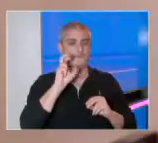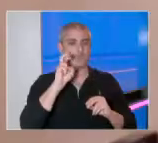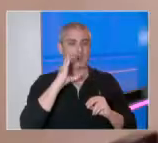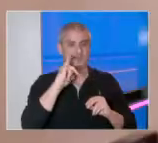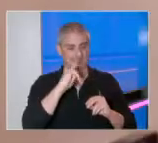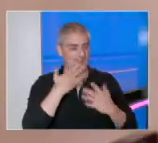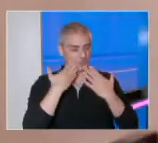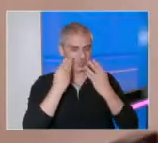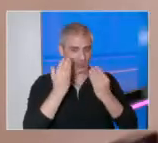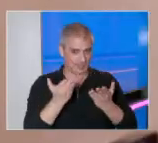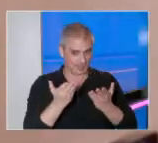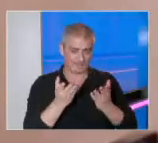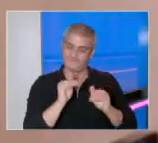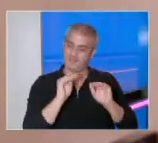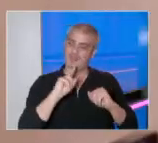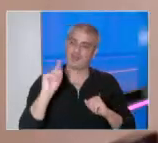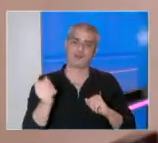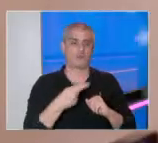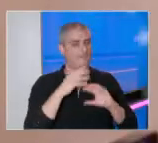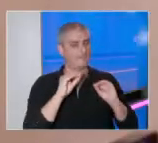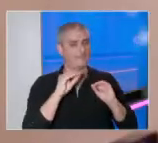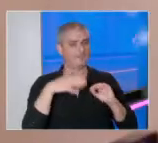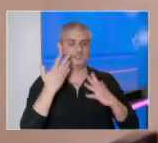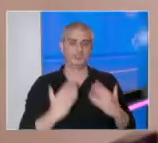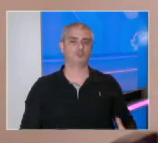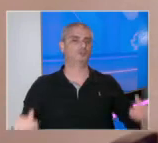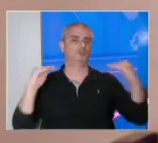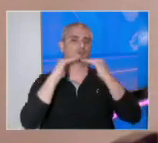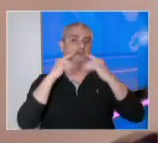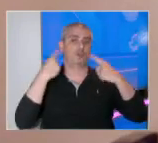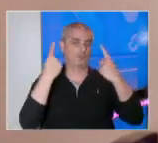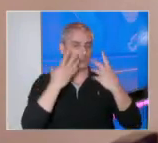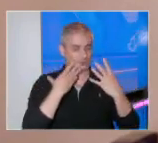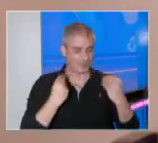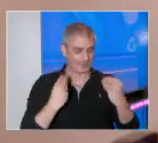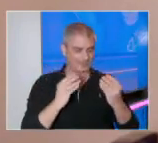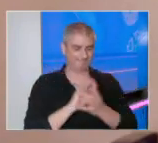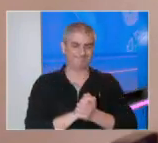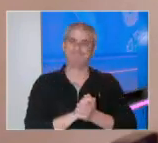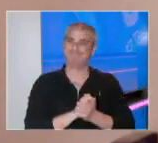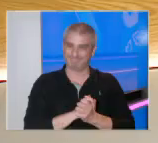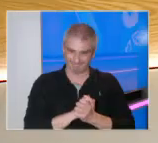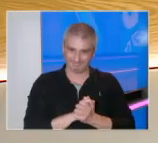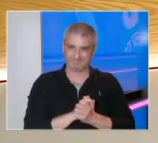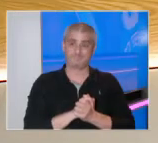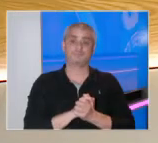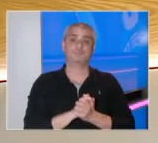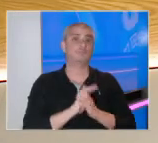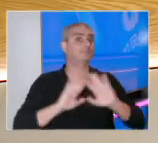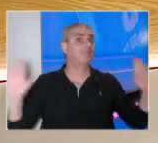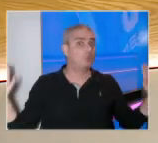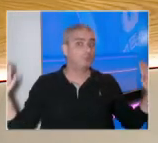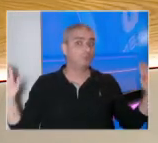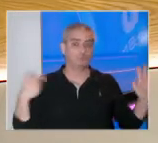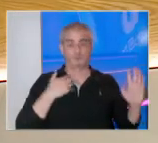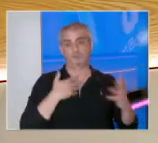אנחנו נודה לך ונאחל לכולנו שבאמת יהיה כאן שוויון יום אחד. תודה. תודה רבה. זהו, אז